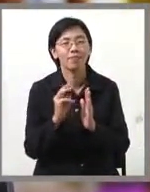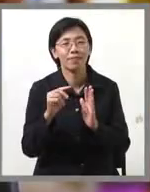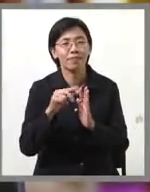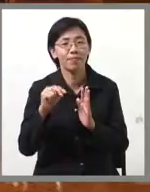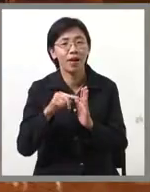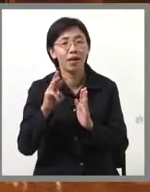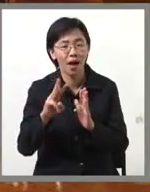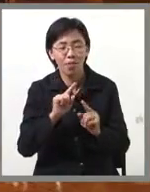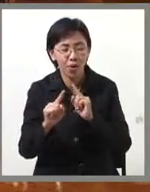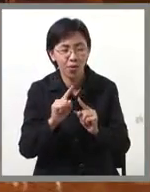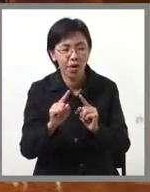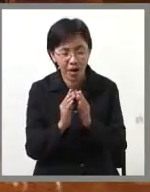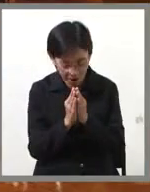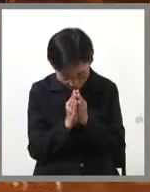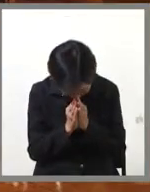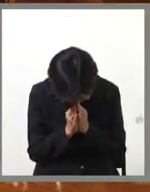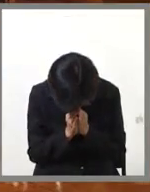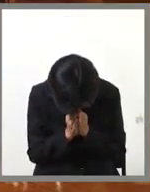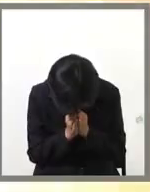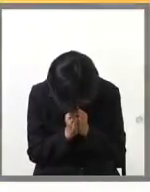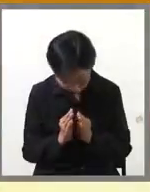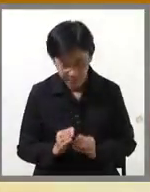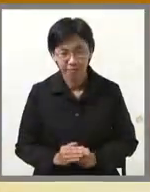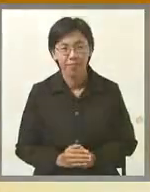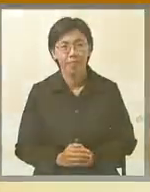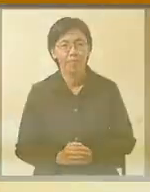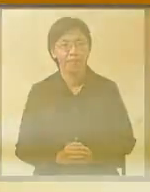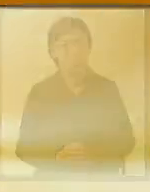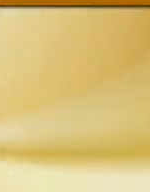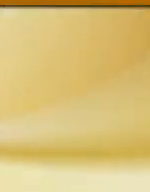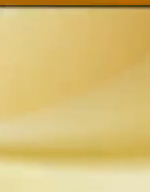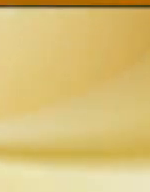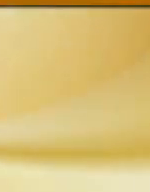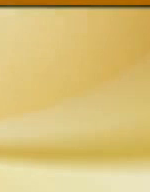พูดคุยกันค่ะกราบนมัสการหลวงพ่อค่ะ เจริญพร